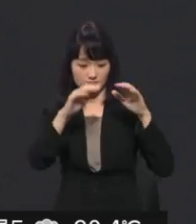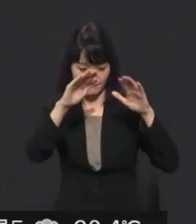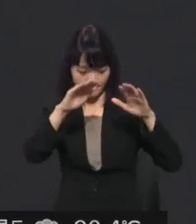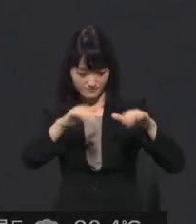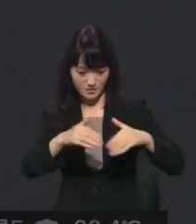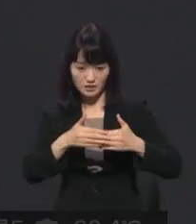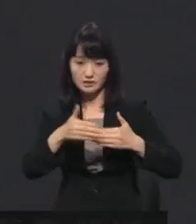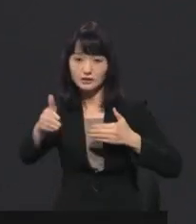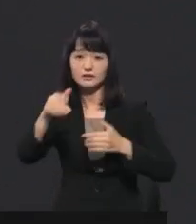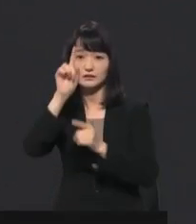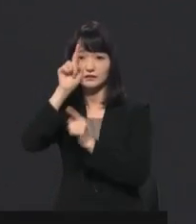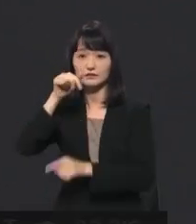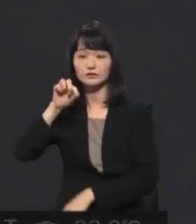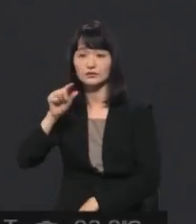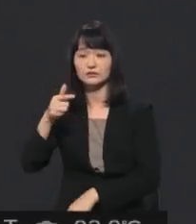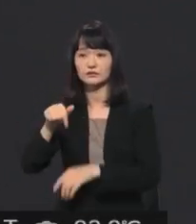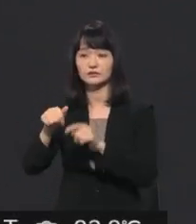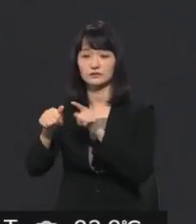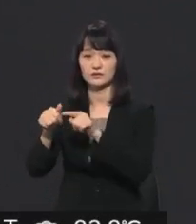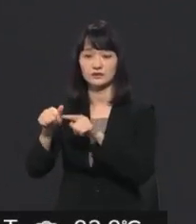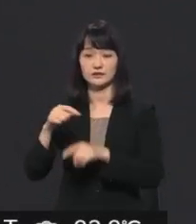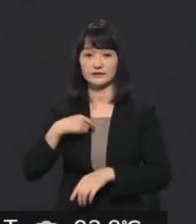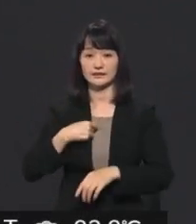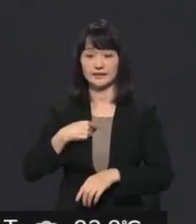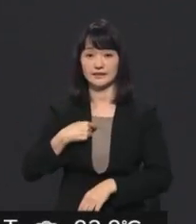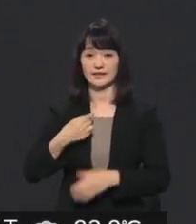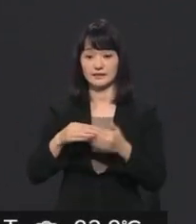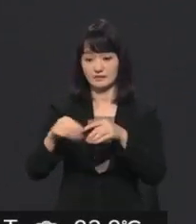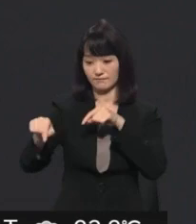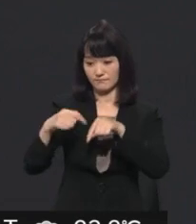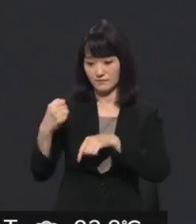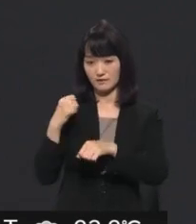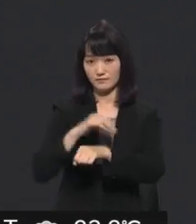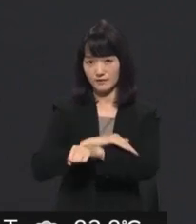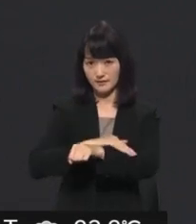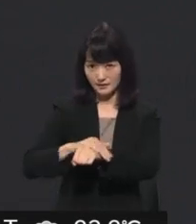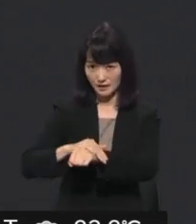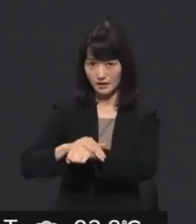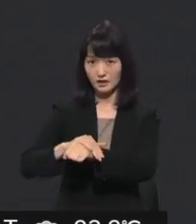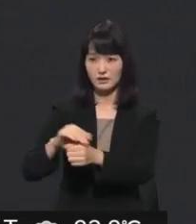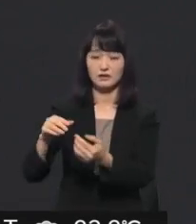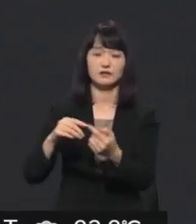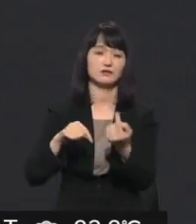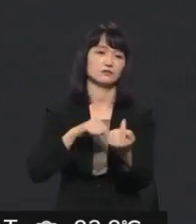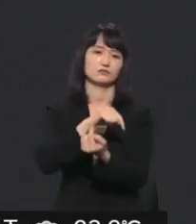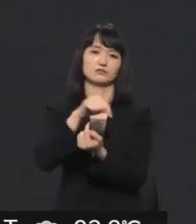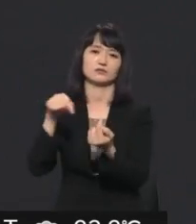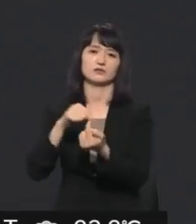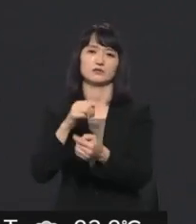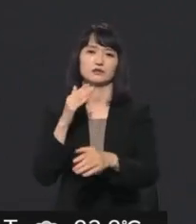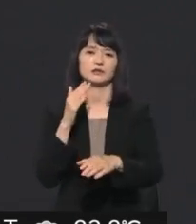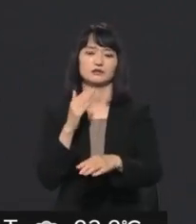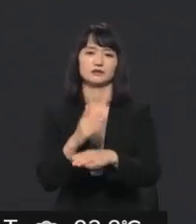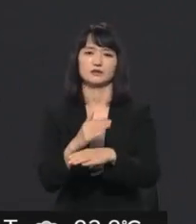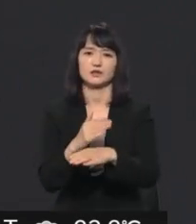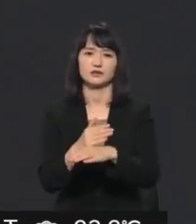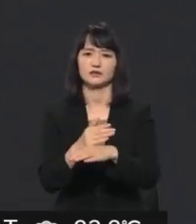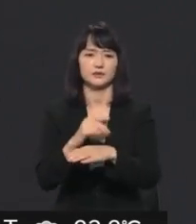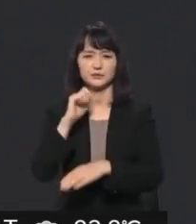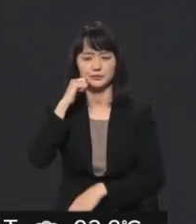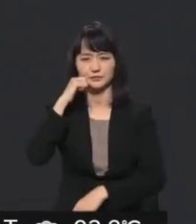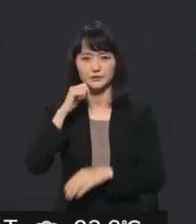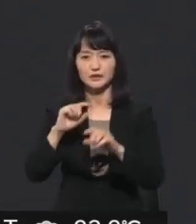대표가 만약에 잘 수 있는 리더십을 제대로 끓여 왔다면 양이 이렇게 되지 않았죠 근데 뭐 어